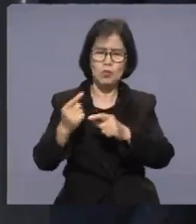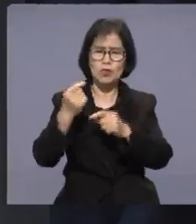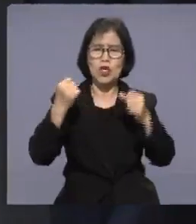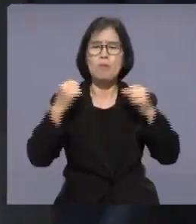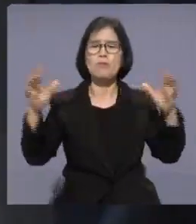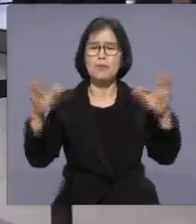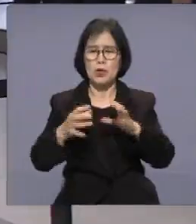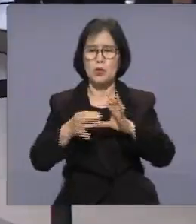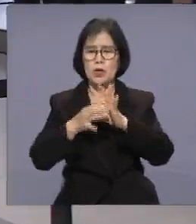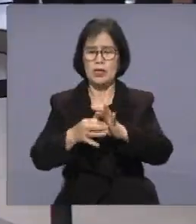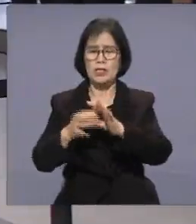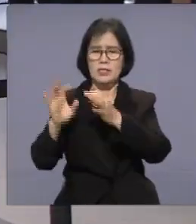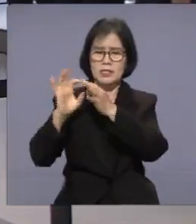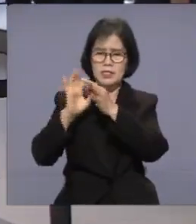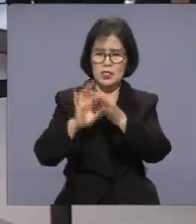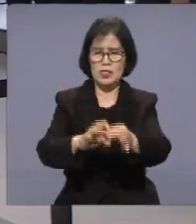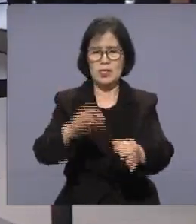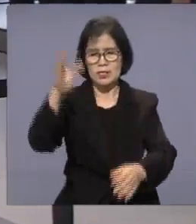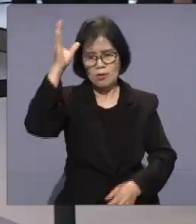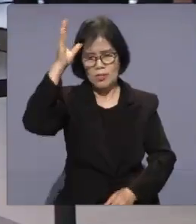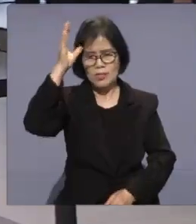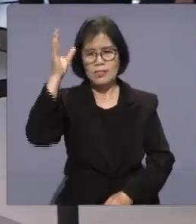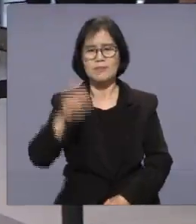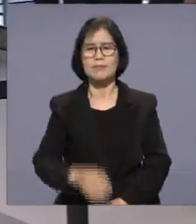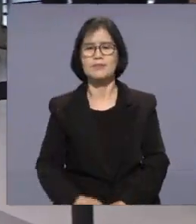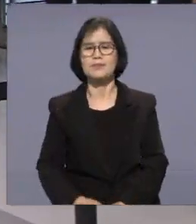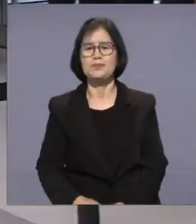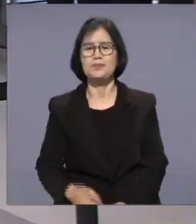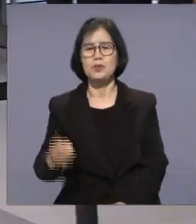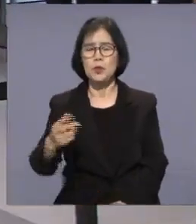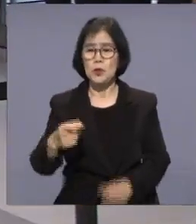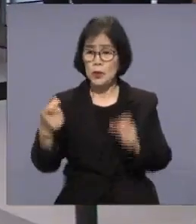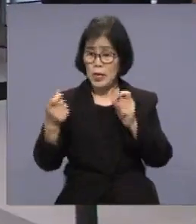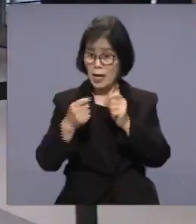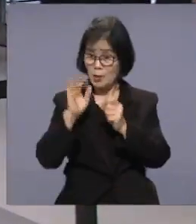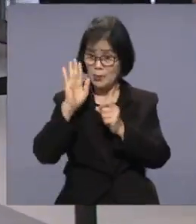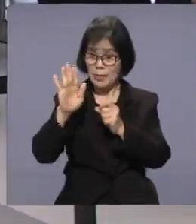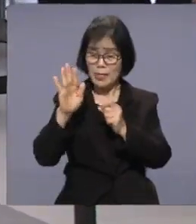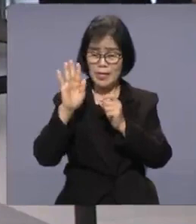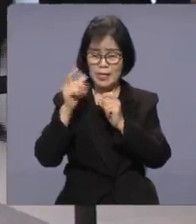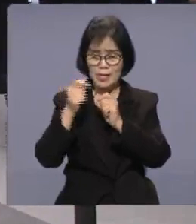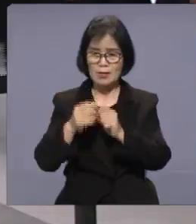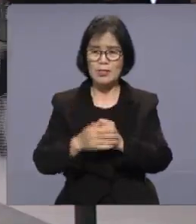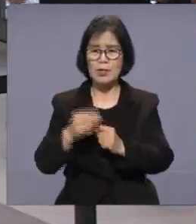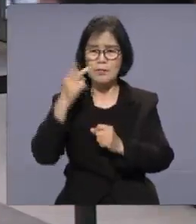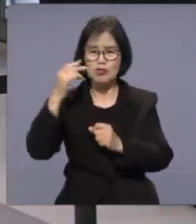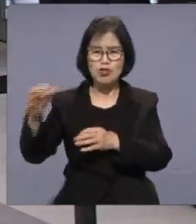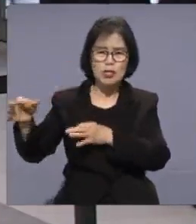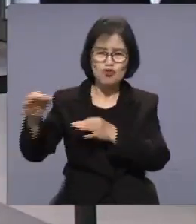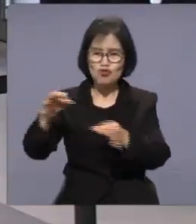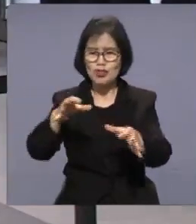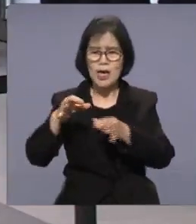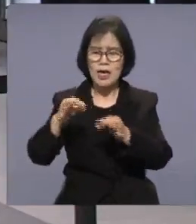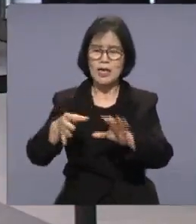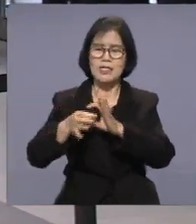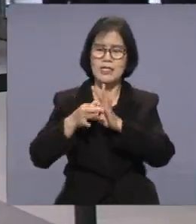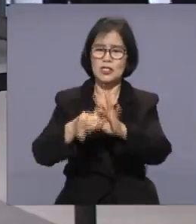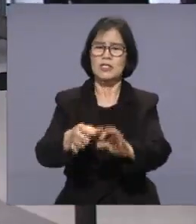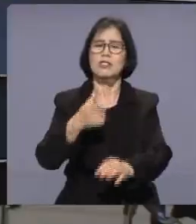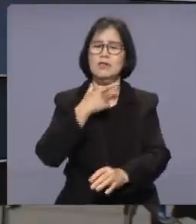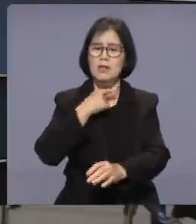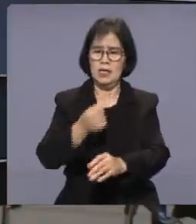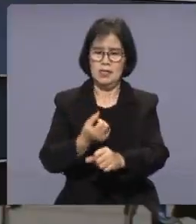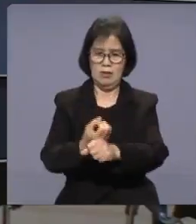협력 관계를 이어나갈 것을 기대했습니다. 그러면서 가까운 미래에 미국의 투자가 이어지기를 바란다는